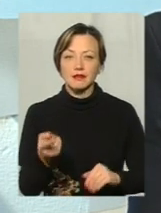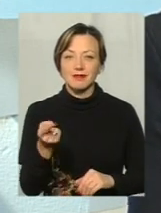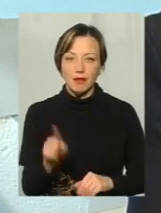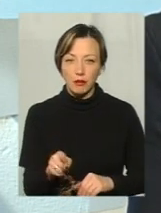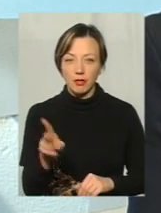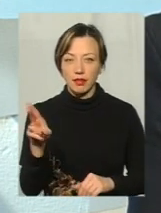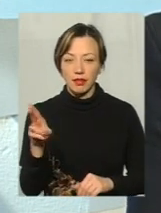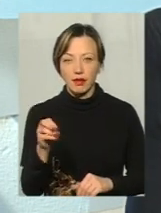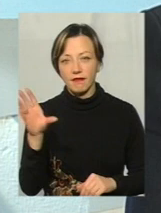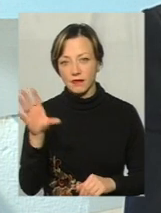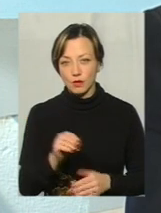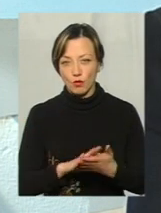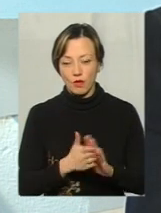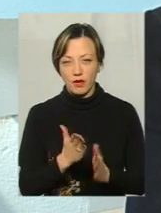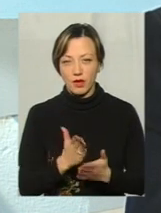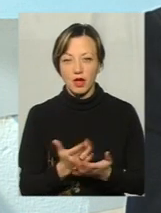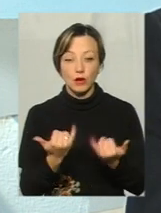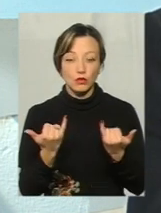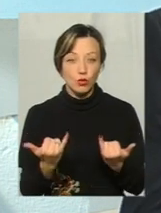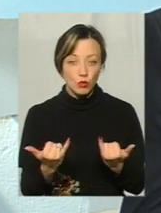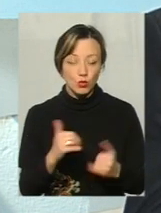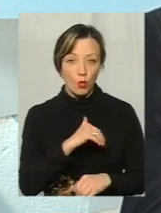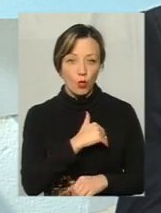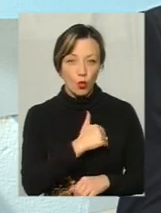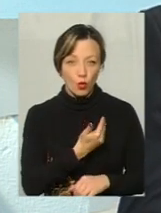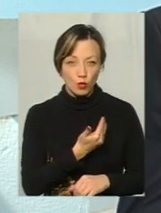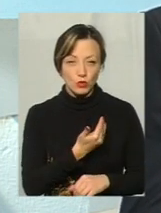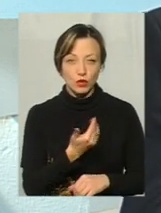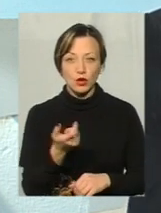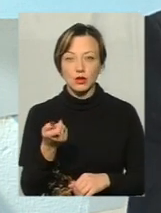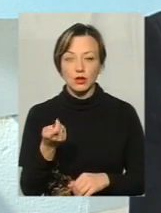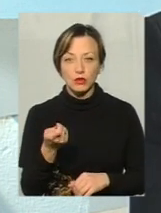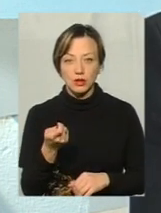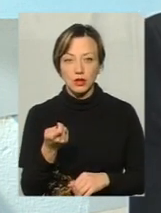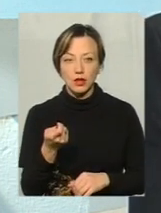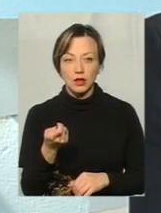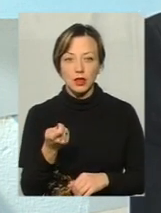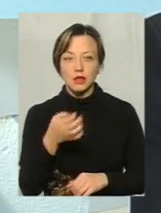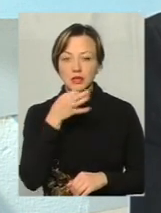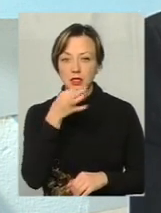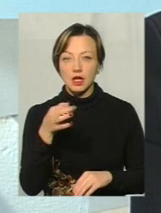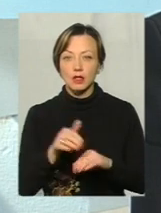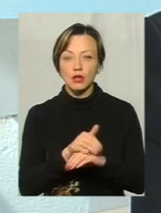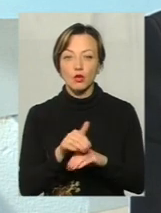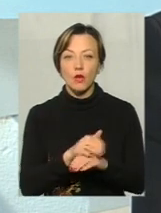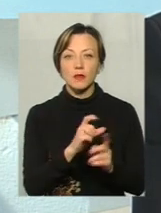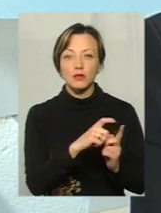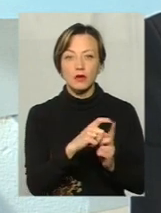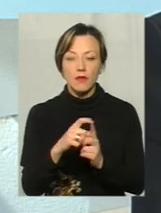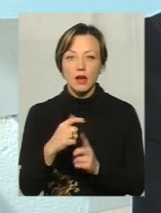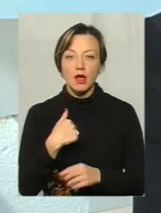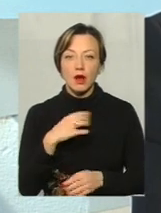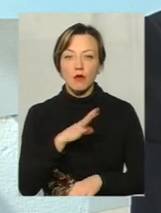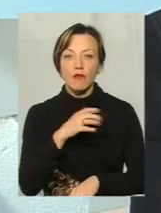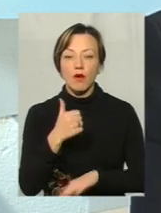будуть всі умови. Я сьогодні хочу трошки, як би сказати, добрі слова, бо я був